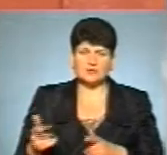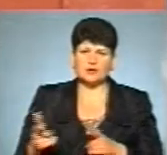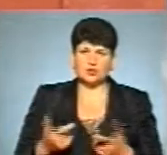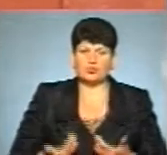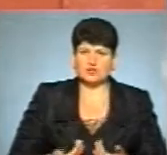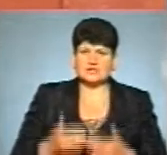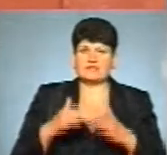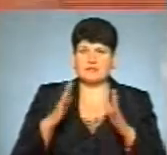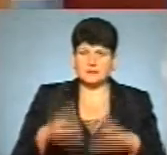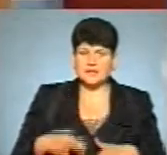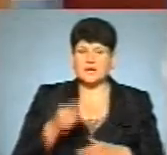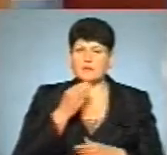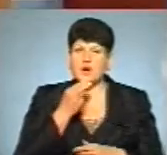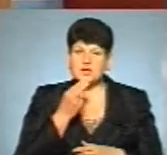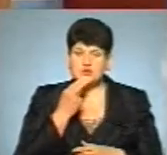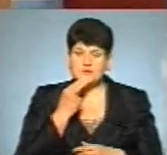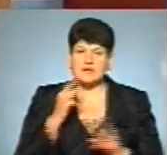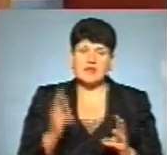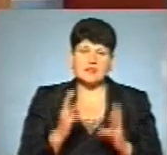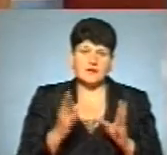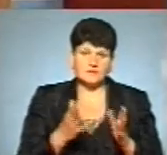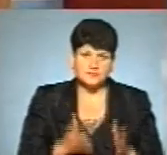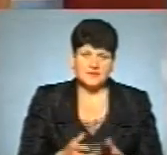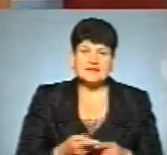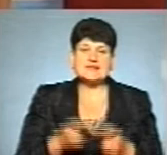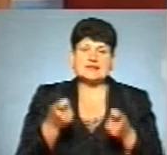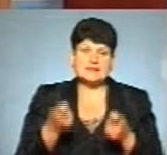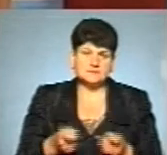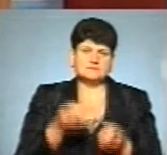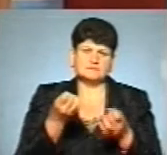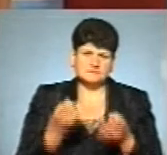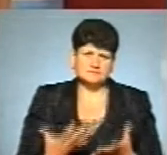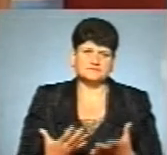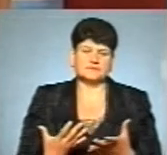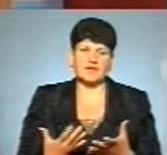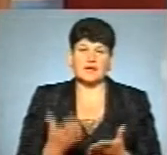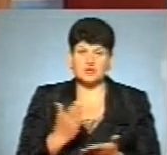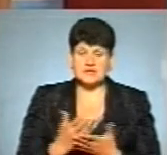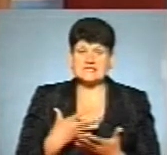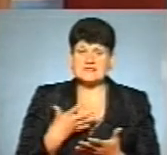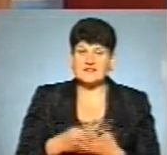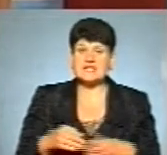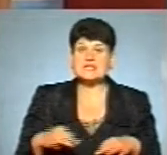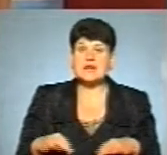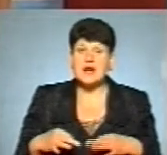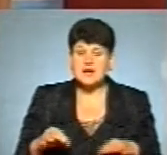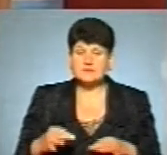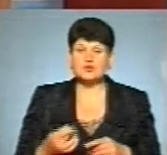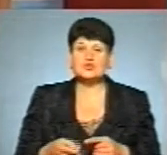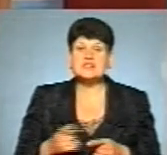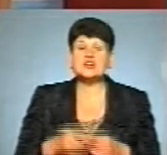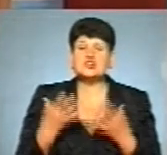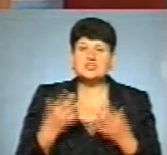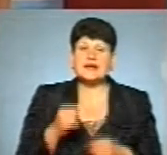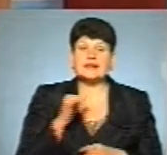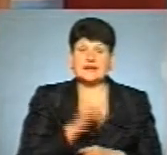пожити в наметах, похарчуватися з вогнища. Це дешевше, це простіше, якщо є власний транспорт. Транспорт – це, скажімо, ще для